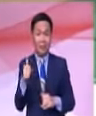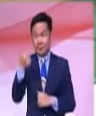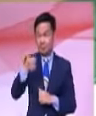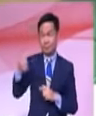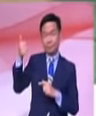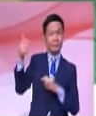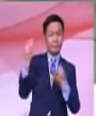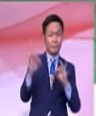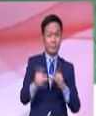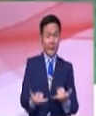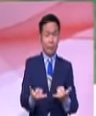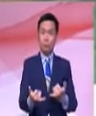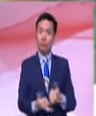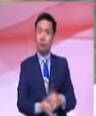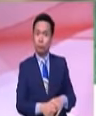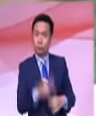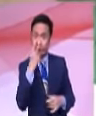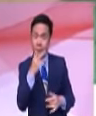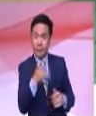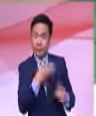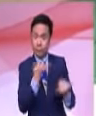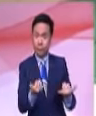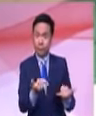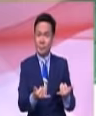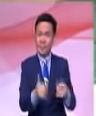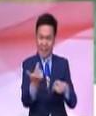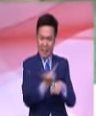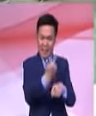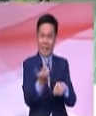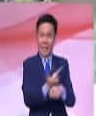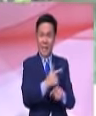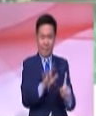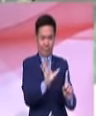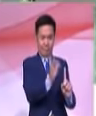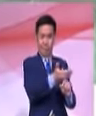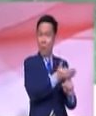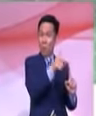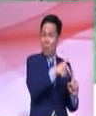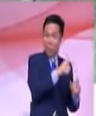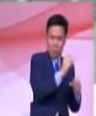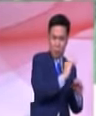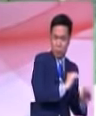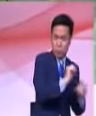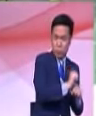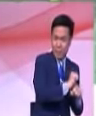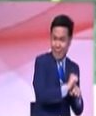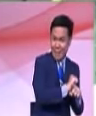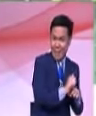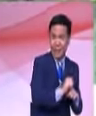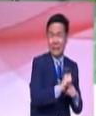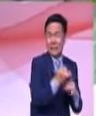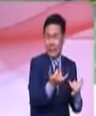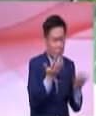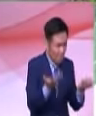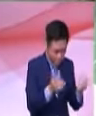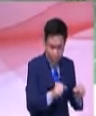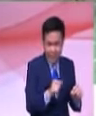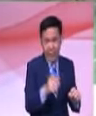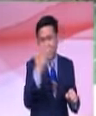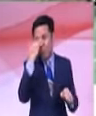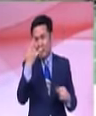dalam proses penilaian terhadap pelaksanaan sistem latihan kuarantin base selepas menyaksikan peningkatan semula kes COVID-19